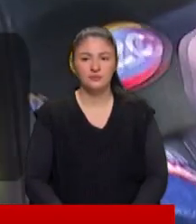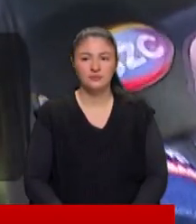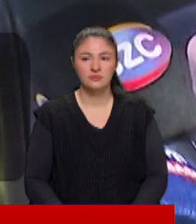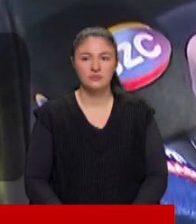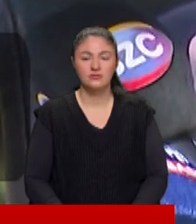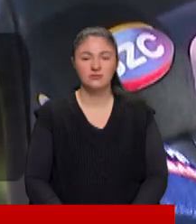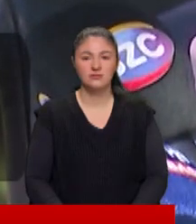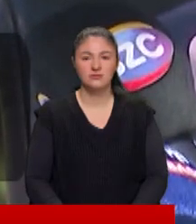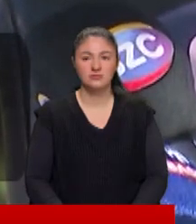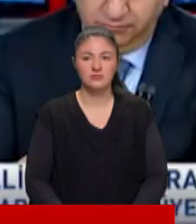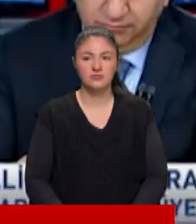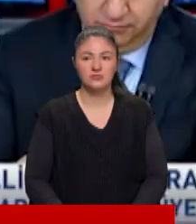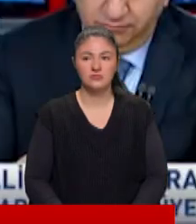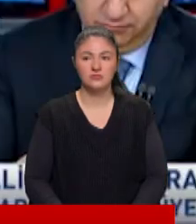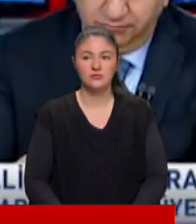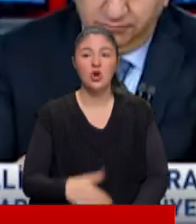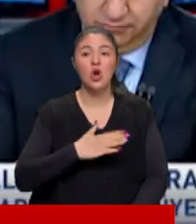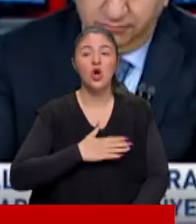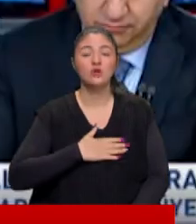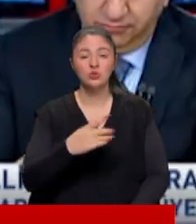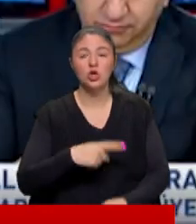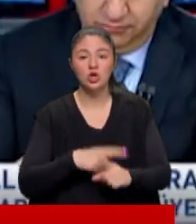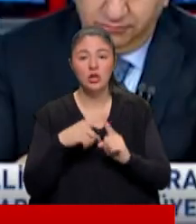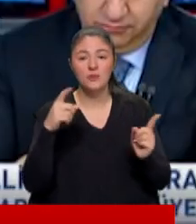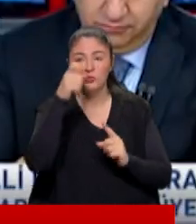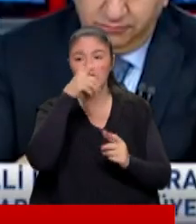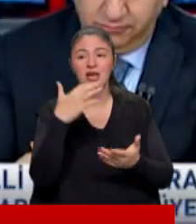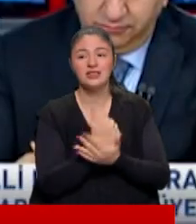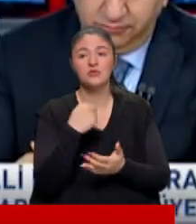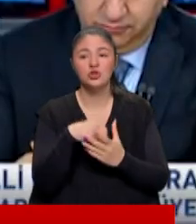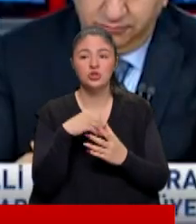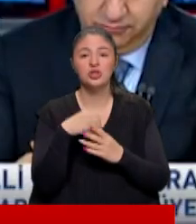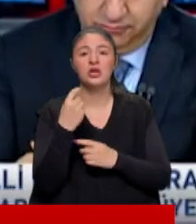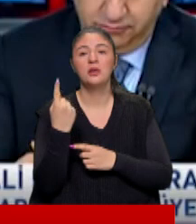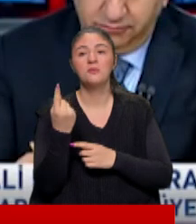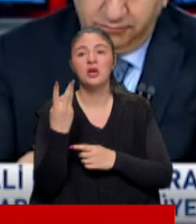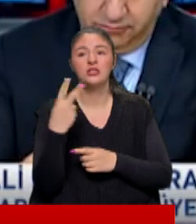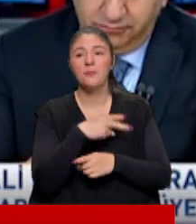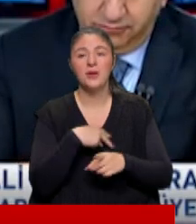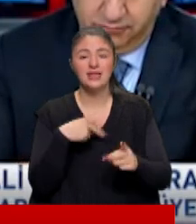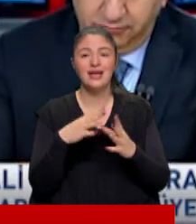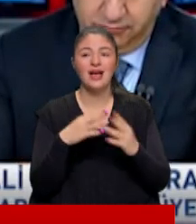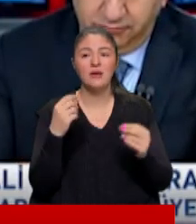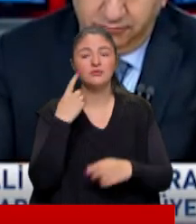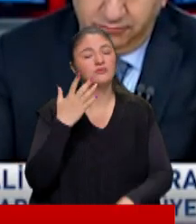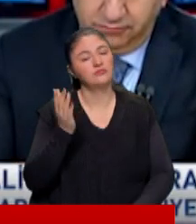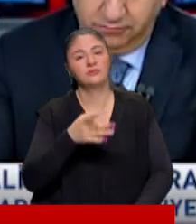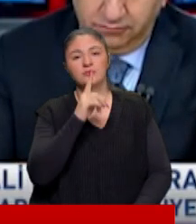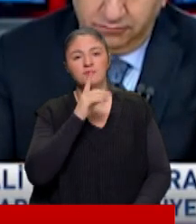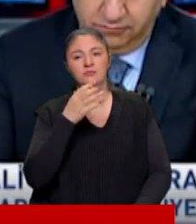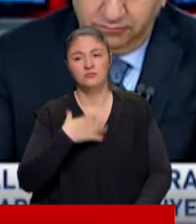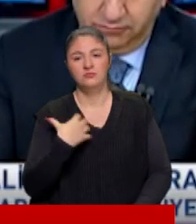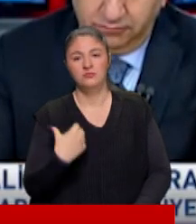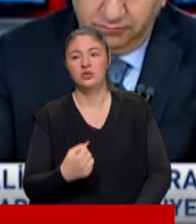talibim. Parti ayırt etmeksizin. Önümüzdeki dönem Türkiye'yi kazanmak adına birkaç belediyenin kaybını göze almayı